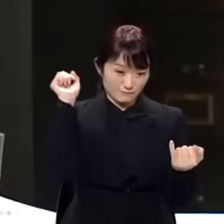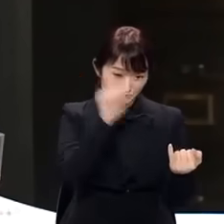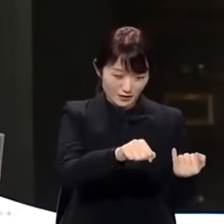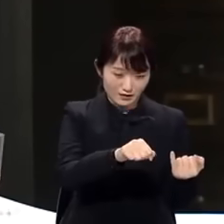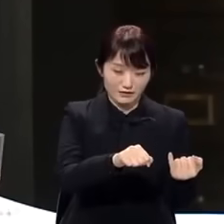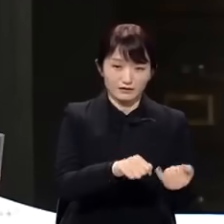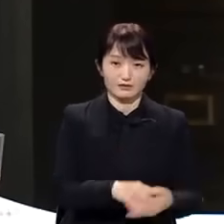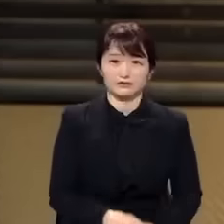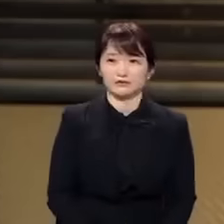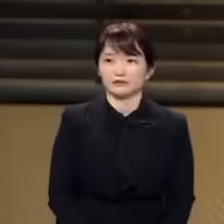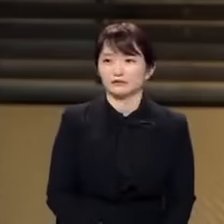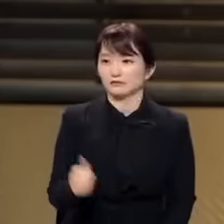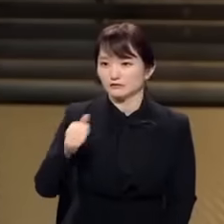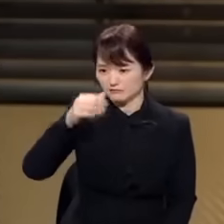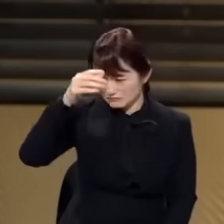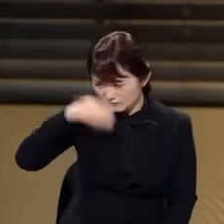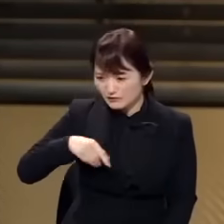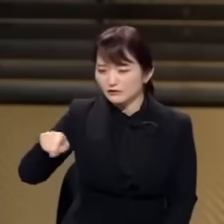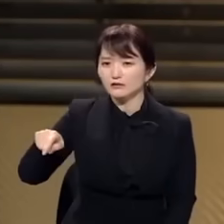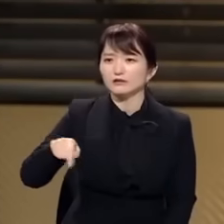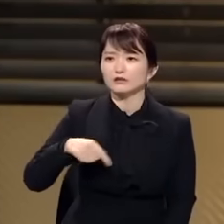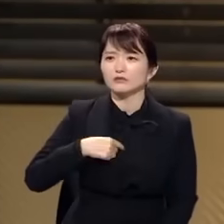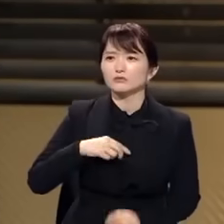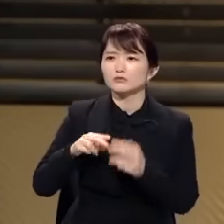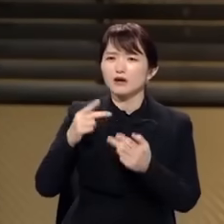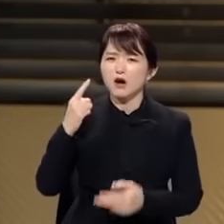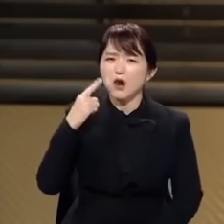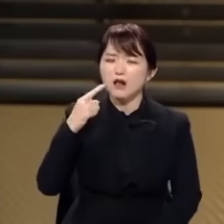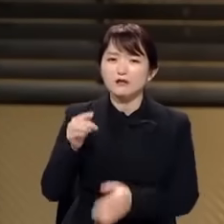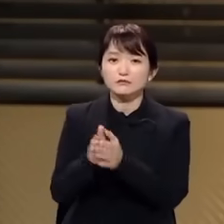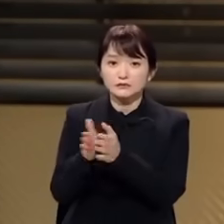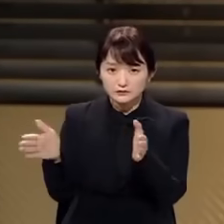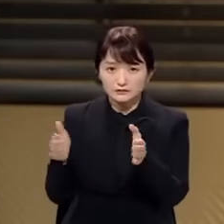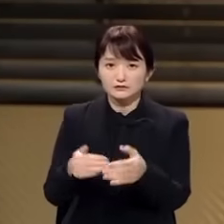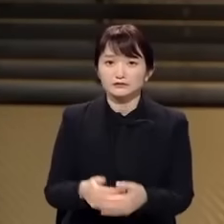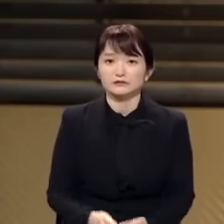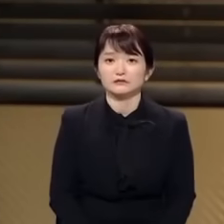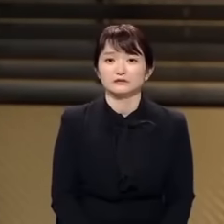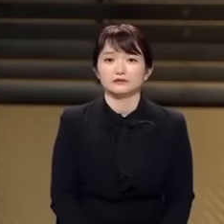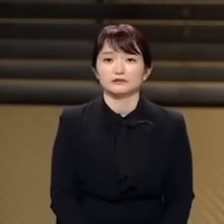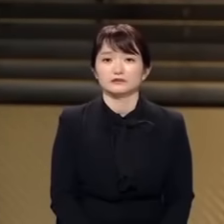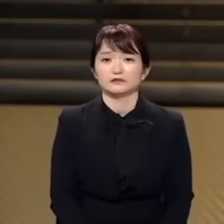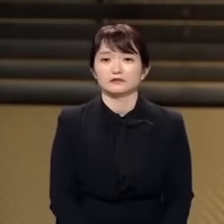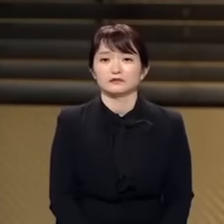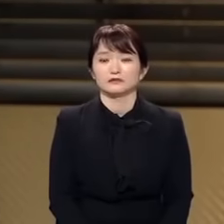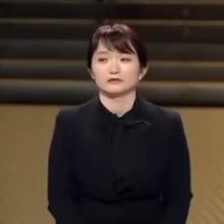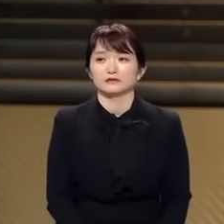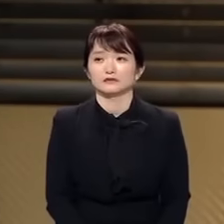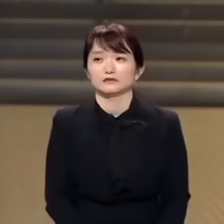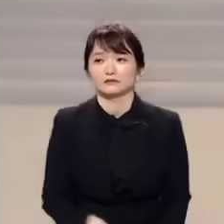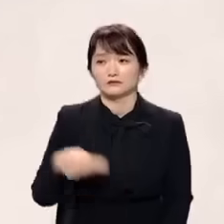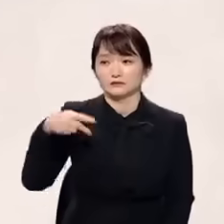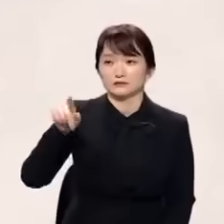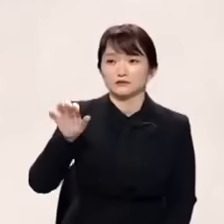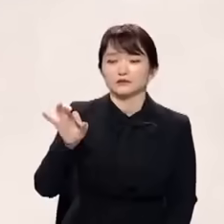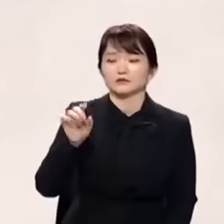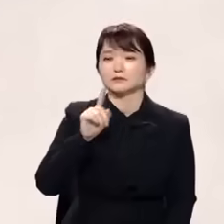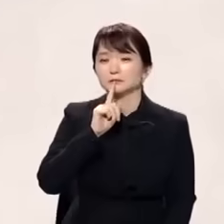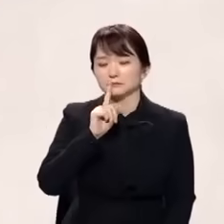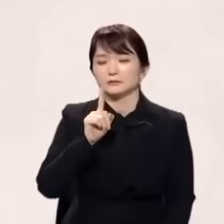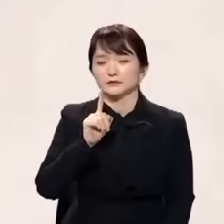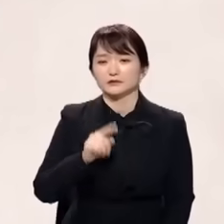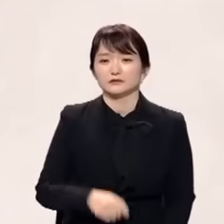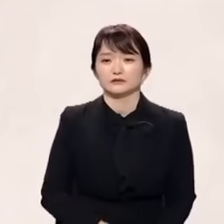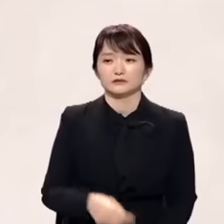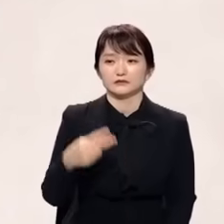아데 정말 뻔뻔하네요 사실 본이 짓말 시작이 된 거 아니겠습니까 그러니깐요 근데 이게 일단이 성시 주장입니다 어